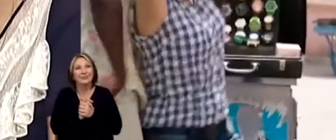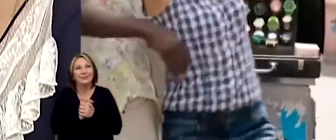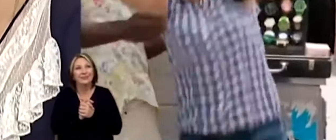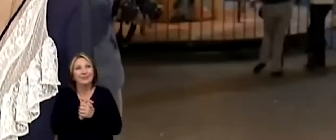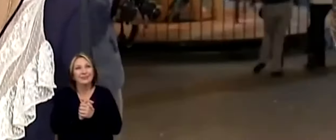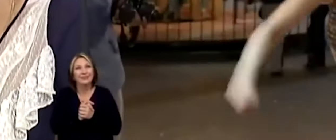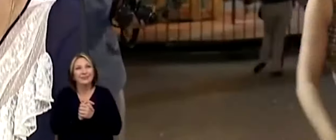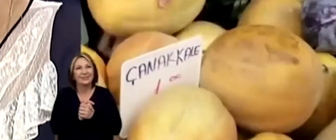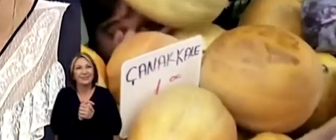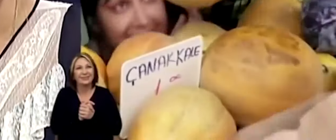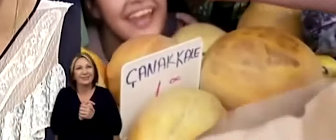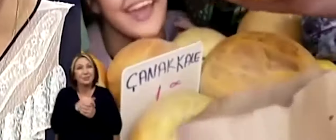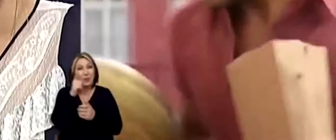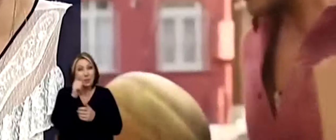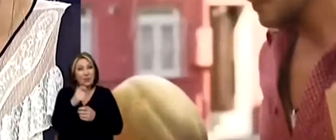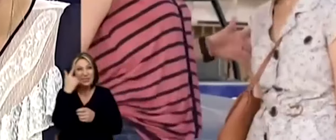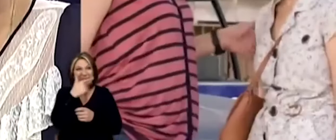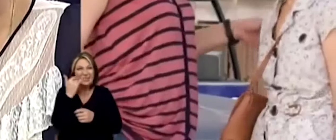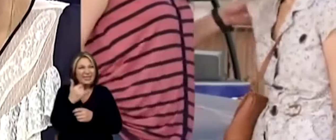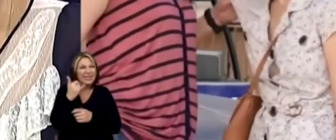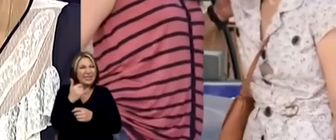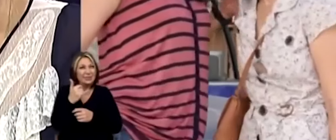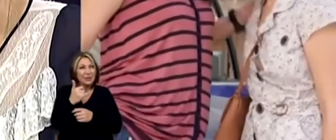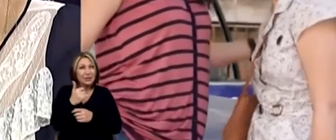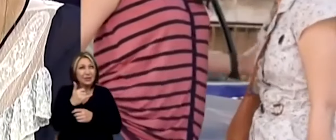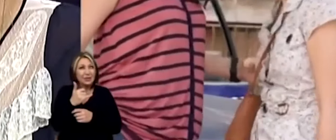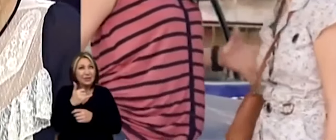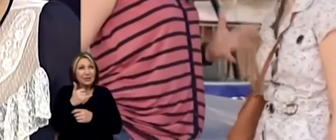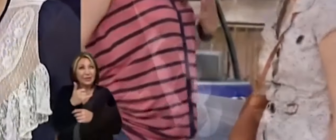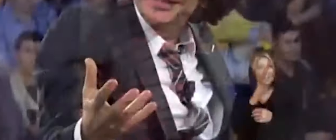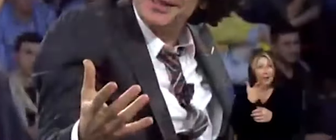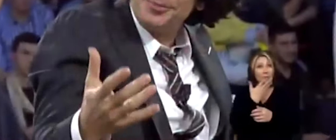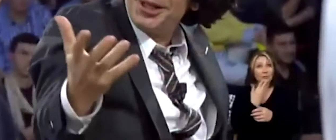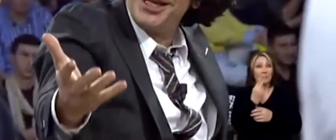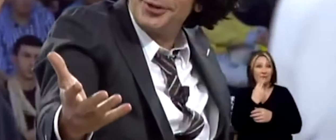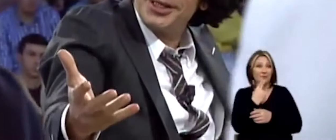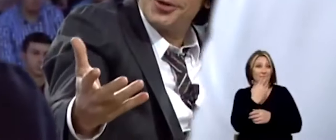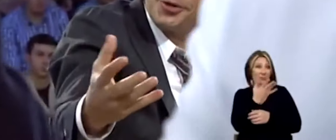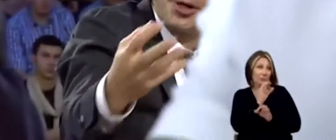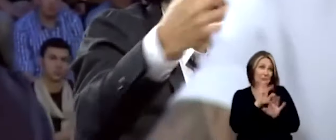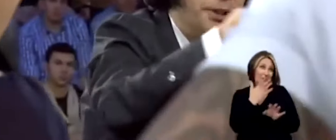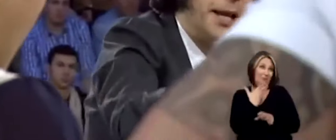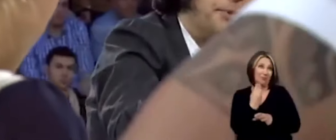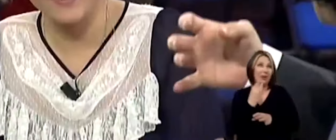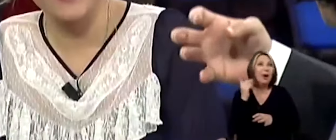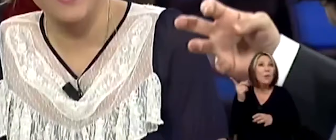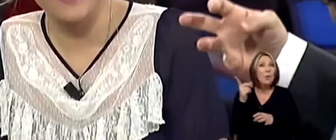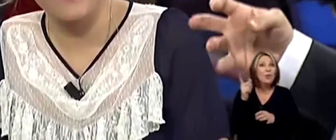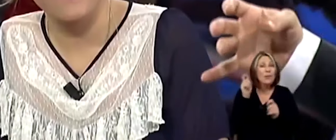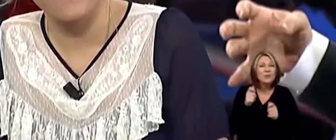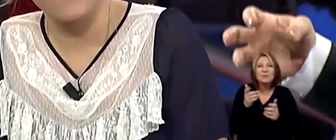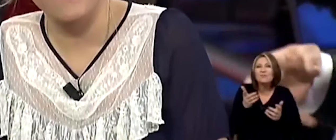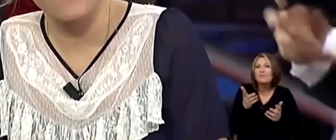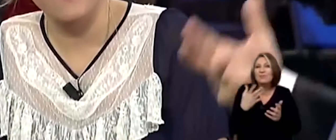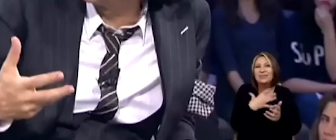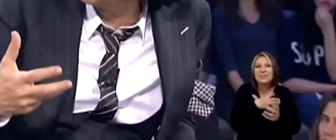Çok acayip. Ya bu yaptığın şey çirkinleşmek ya da güzel bir kadınsın. Burada harikulade görünüyorsun ama orada yaptığın şey